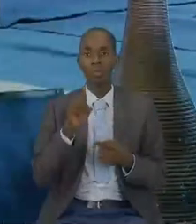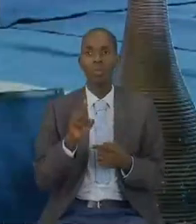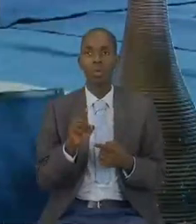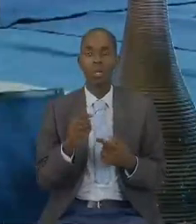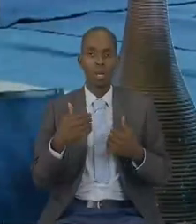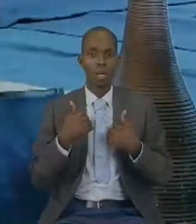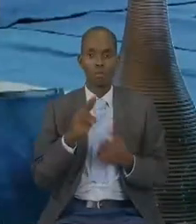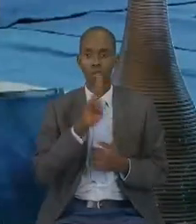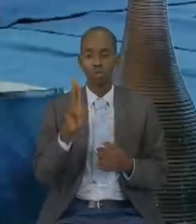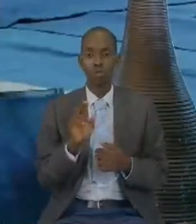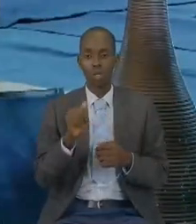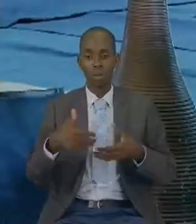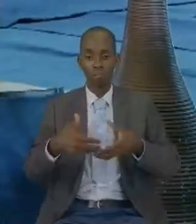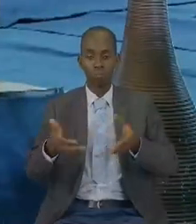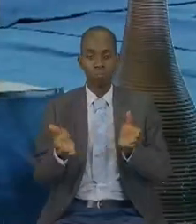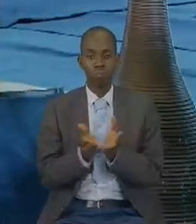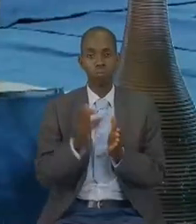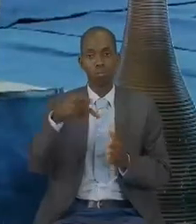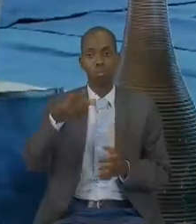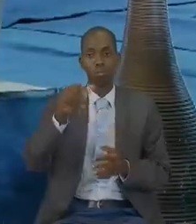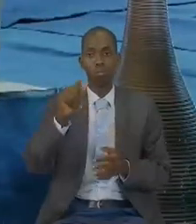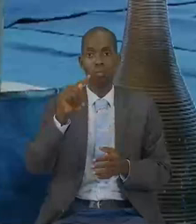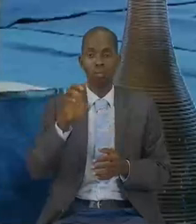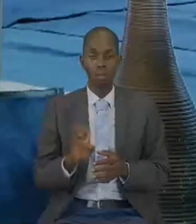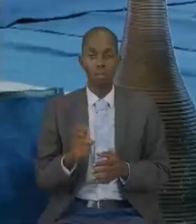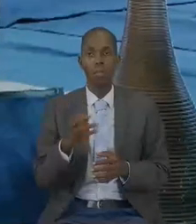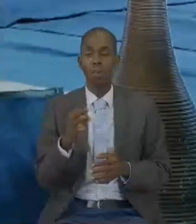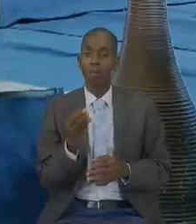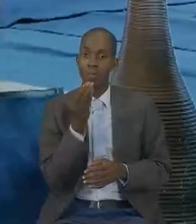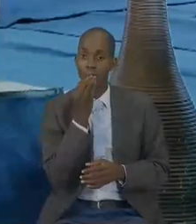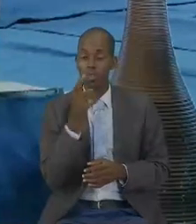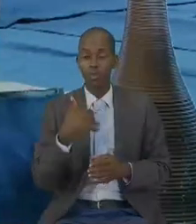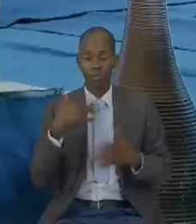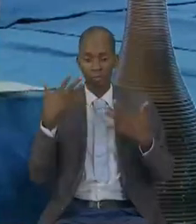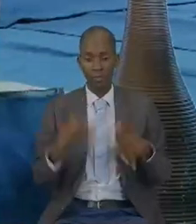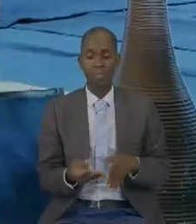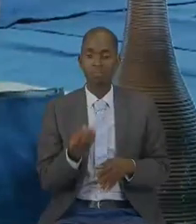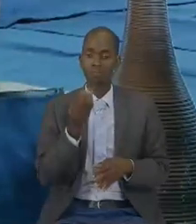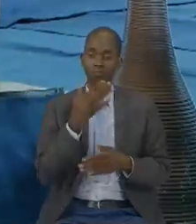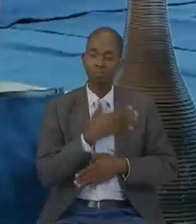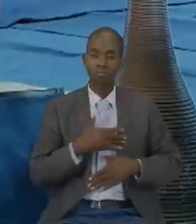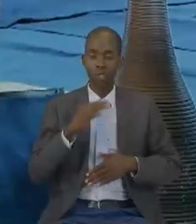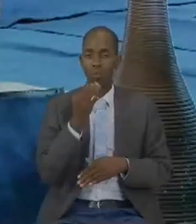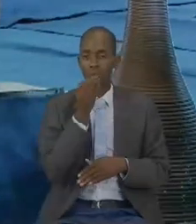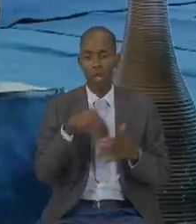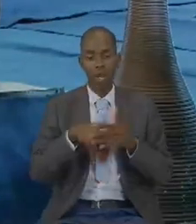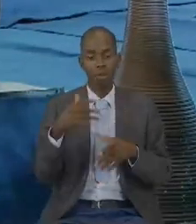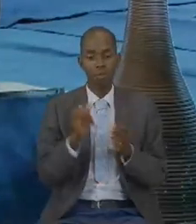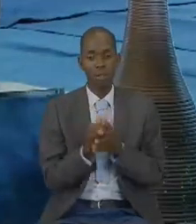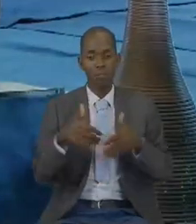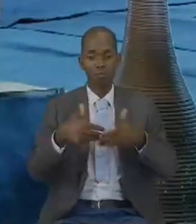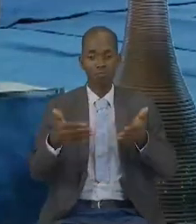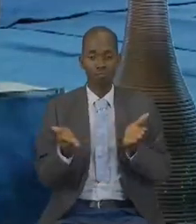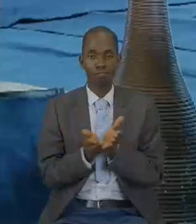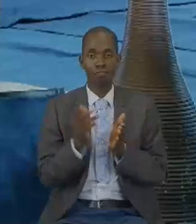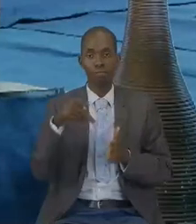quand vous avez utilisé un plat Et vous avez mangé votre repas dans le